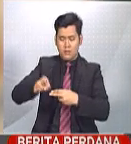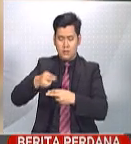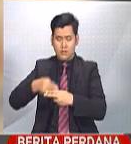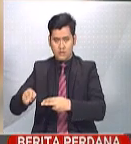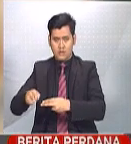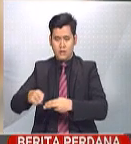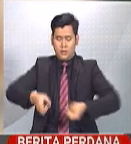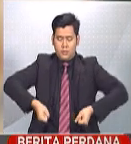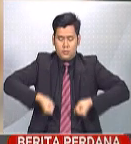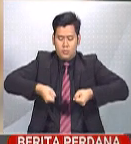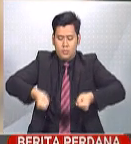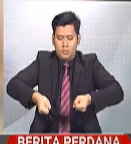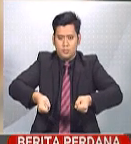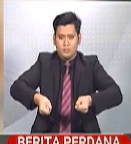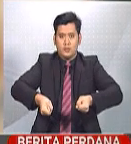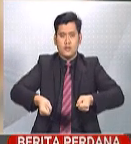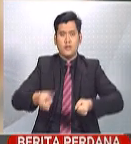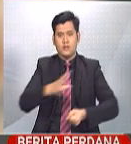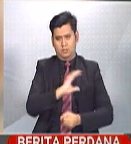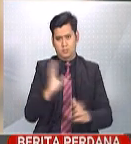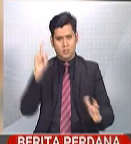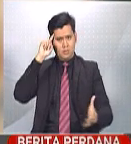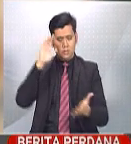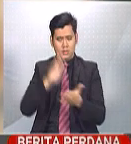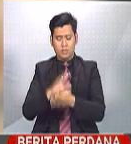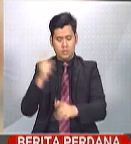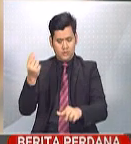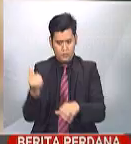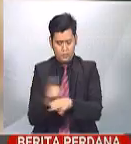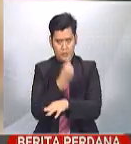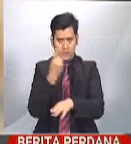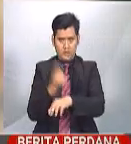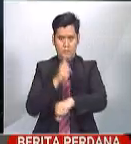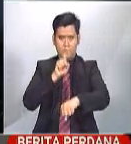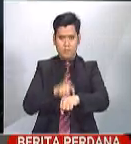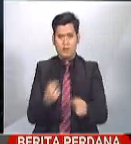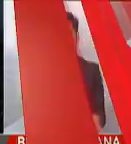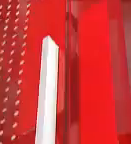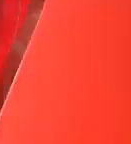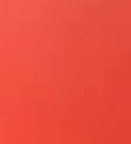dipercayai digunakan dalam kejadian hai hai